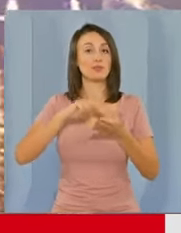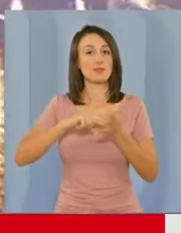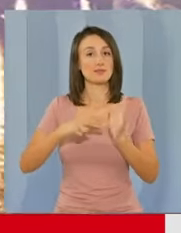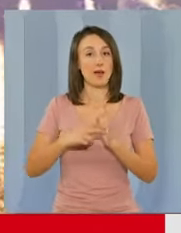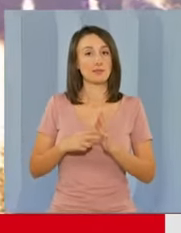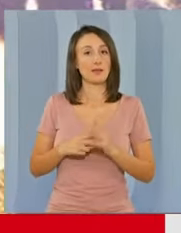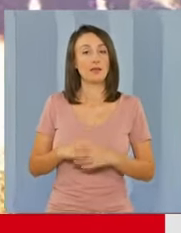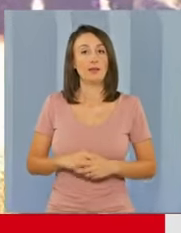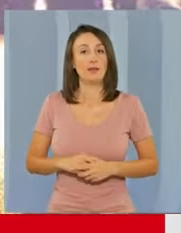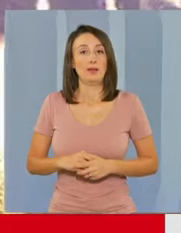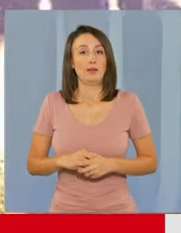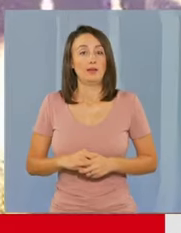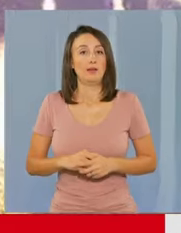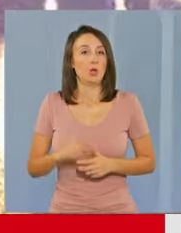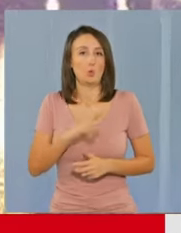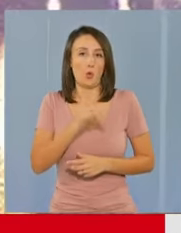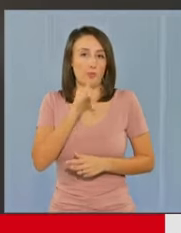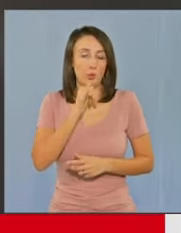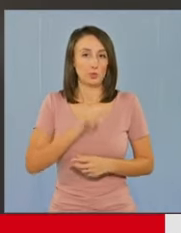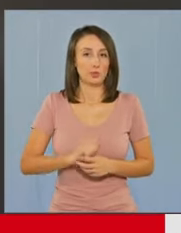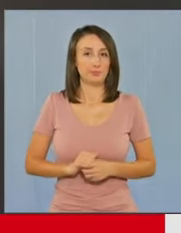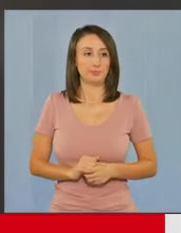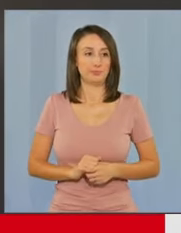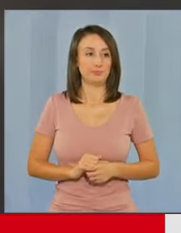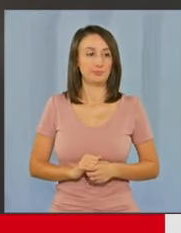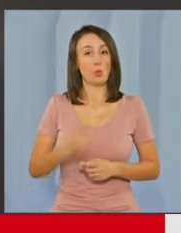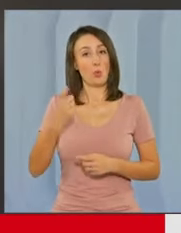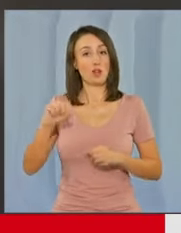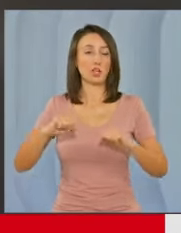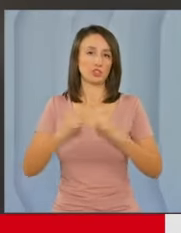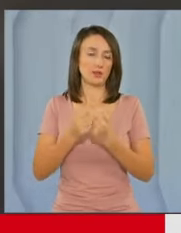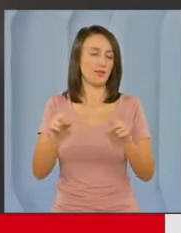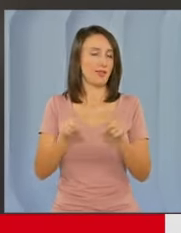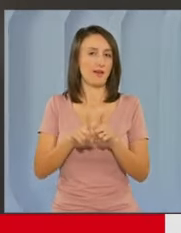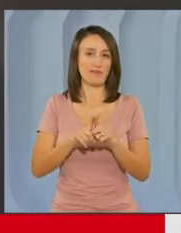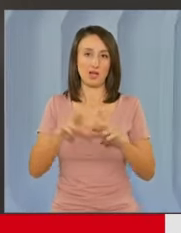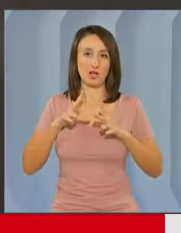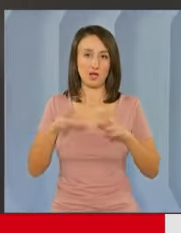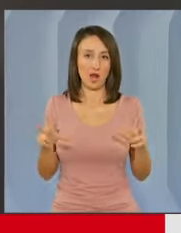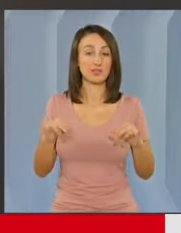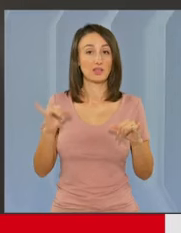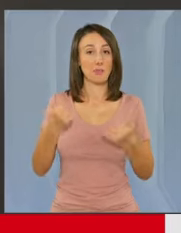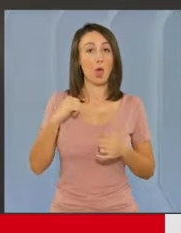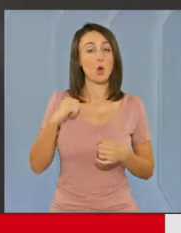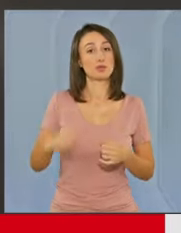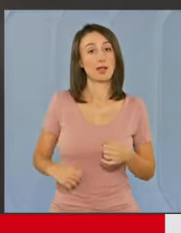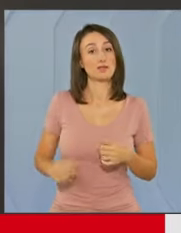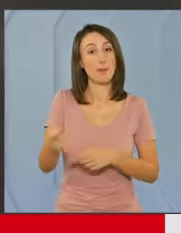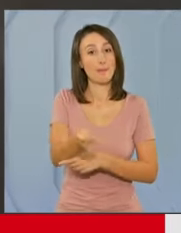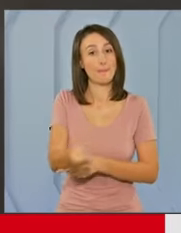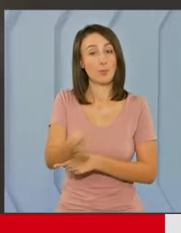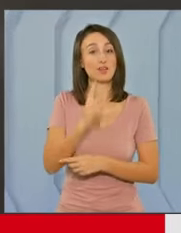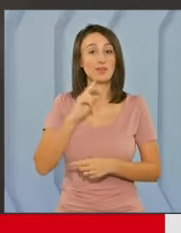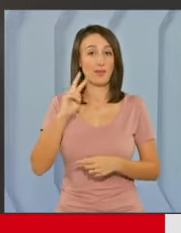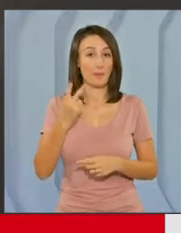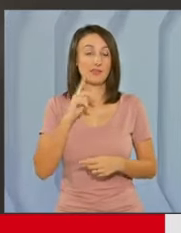aparatul etilotest iar rezultatele au fost negative un alt accident extrem de grav a avut loc în județul Constanța pompierii au fost